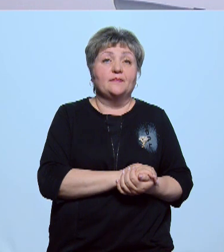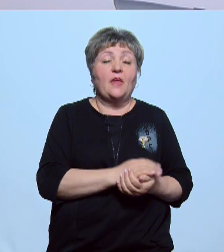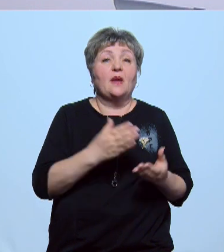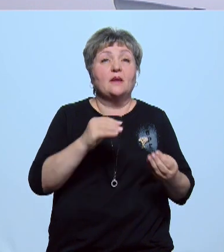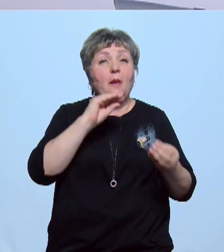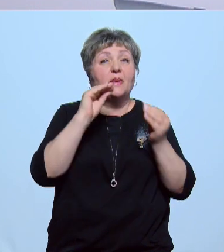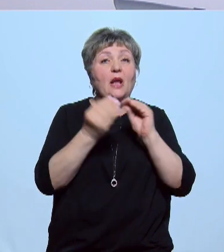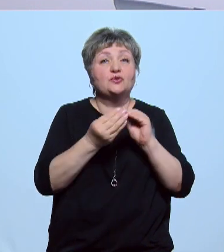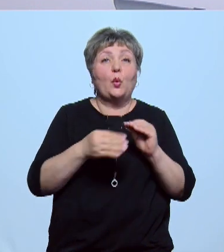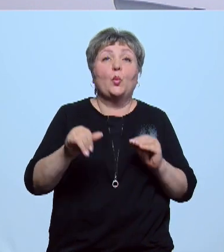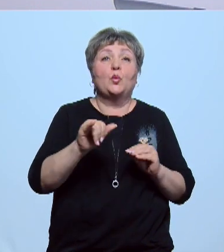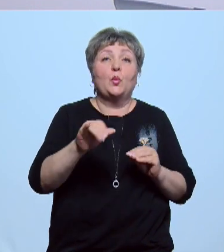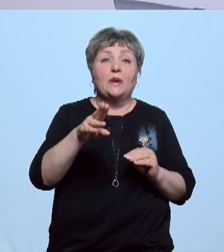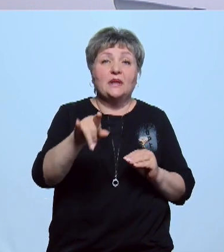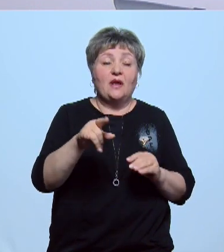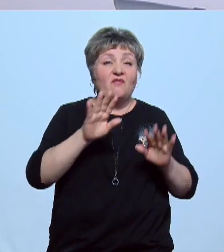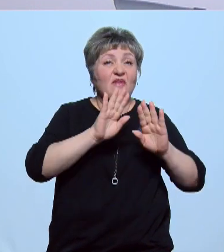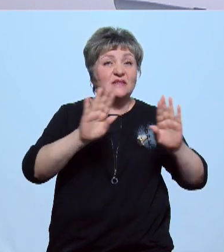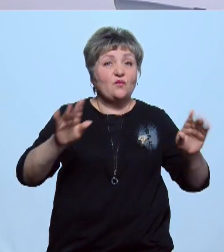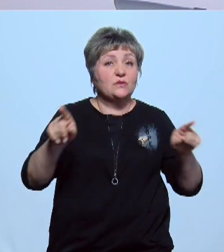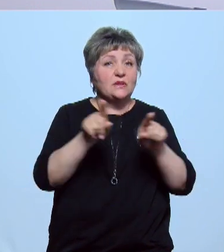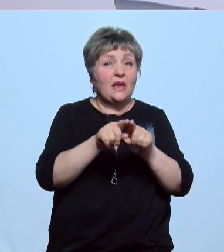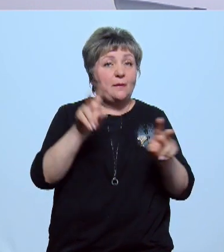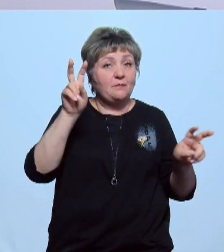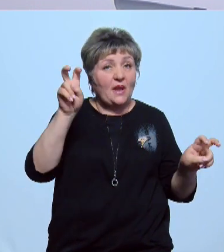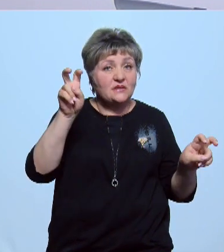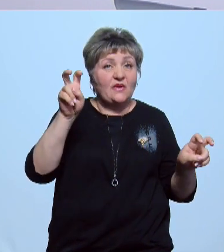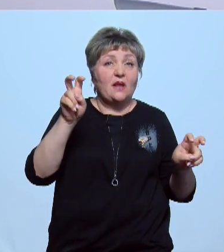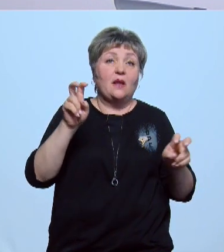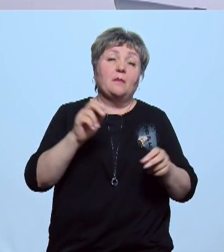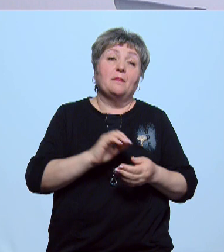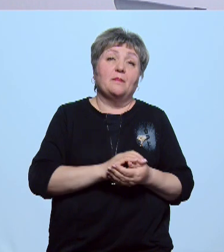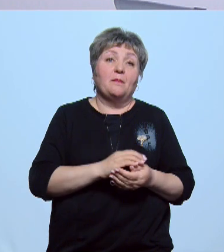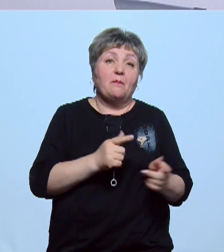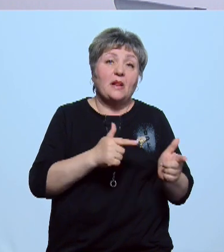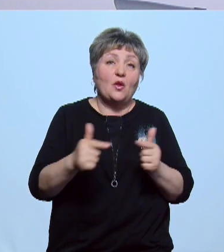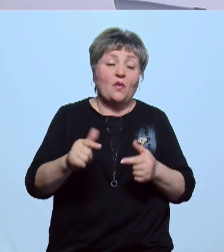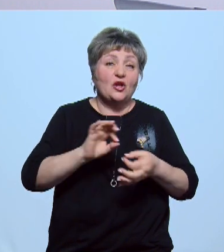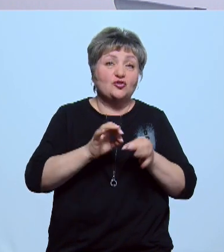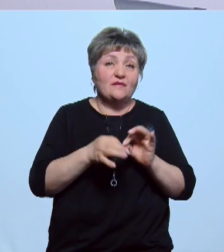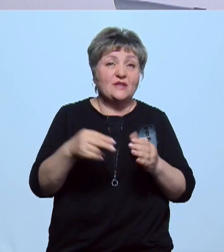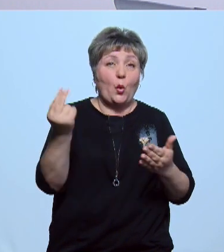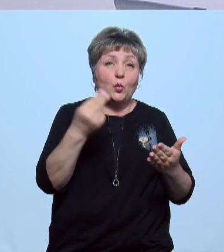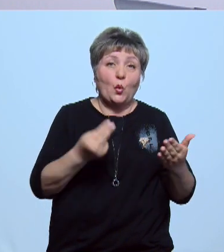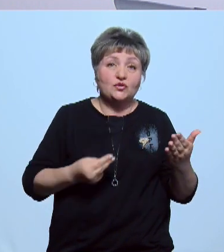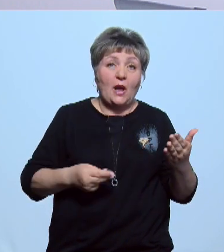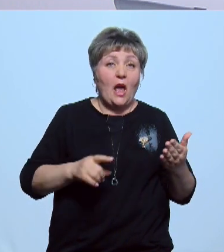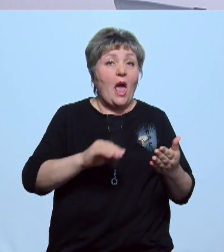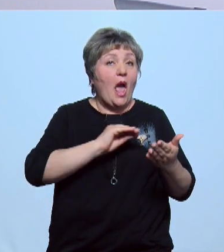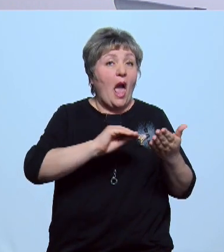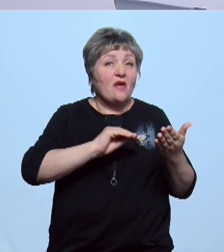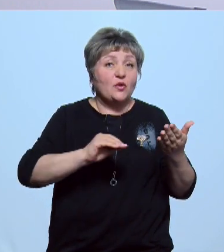Где прячутся удмурты? Выставку с таким интригующим названием подготовили ижевские художники. Авторов